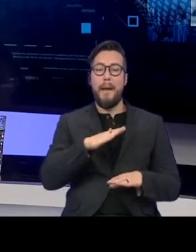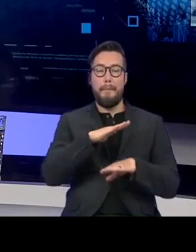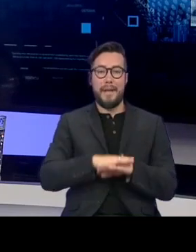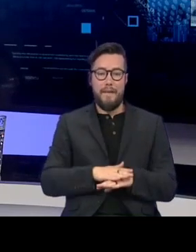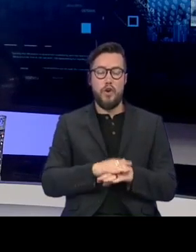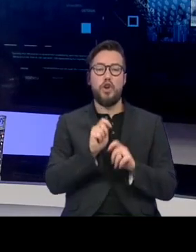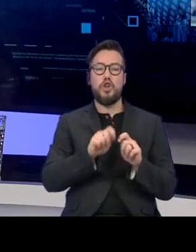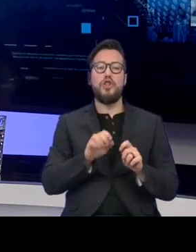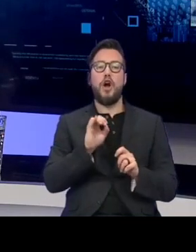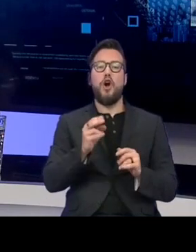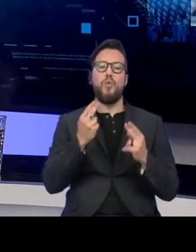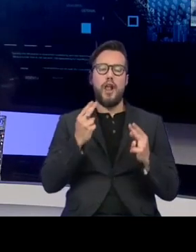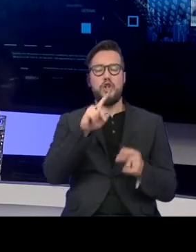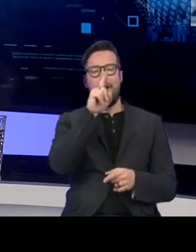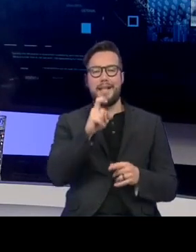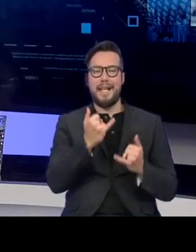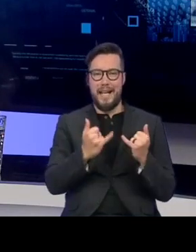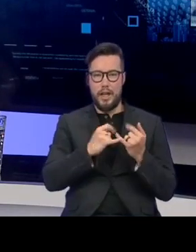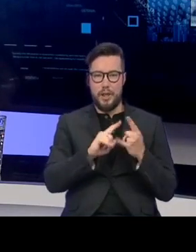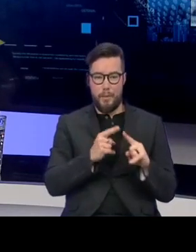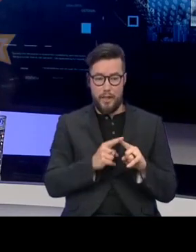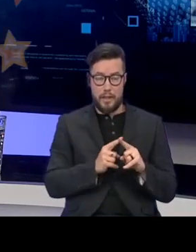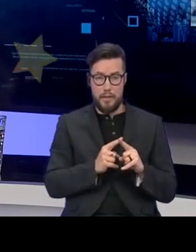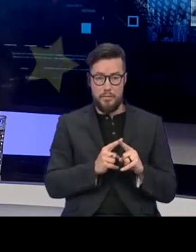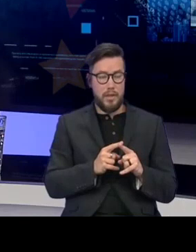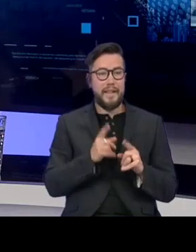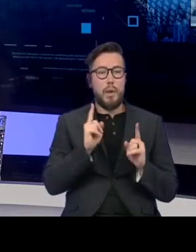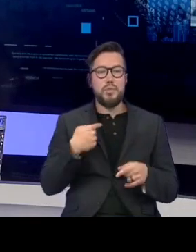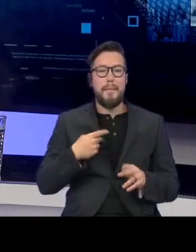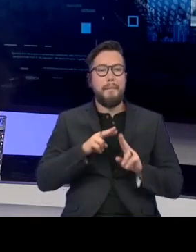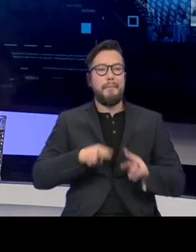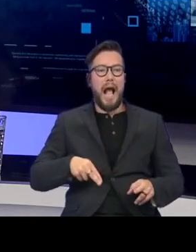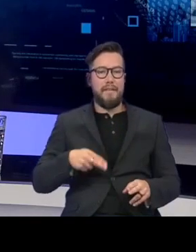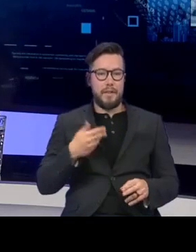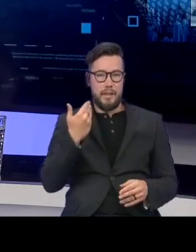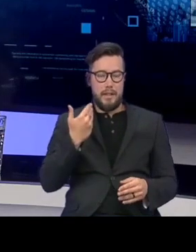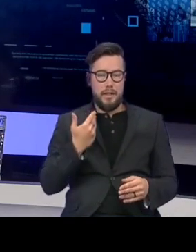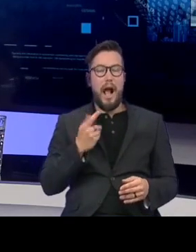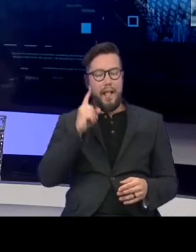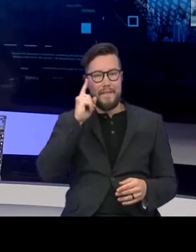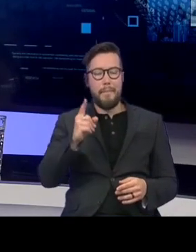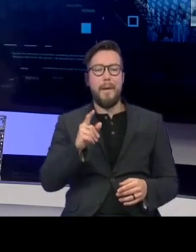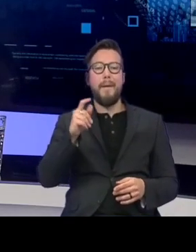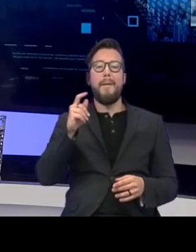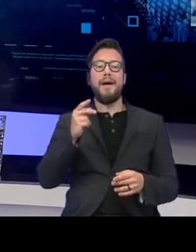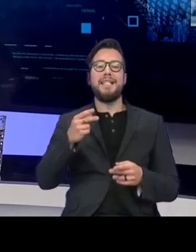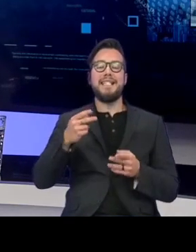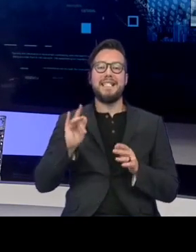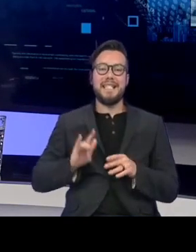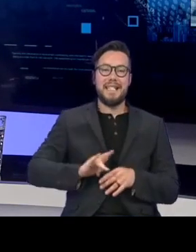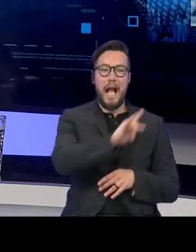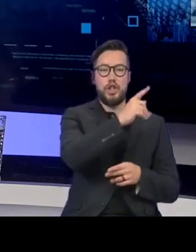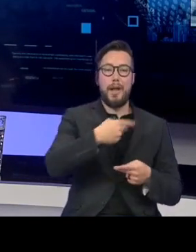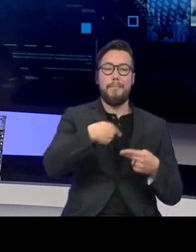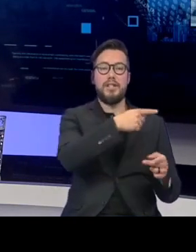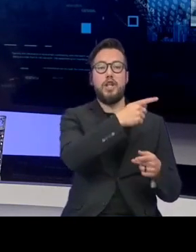o zásadnej otázke zahraničnej politiky, tak každý nemusí byť právnik. Ten človek vie, že poslanie stíhačiek do krajiny,